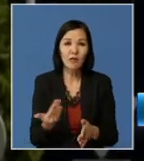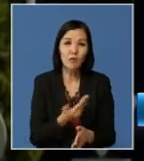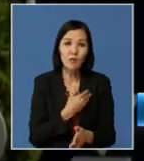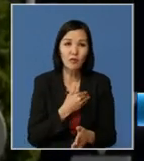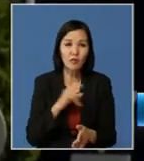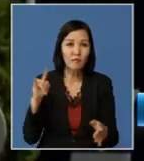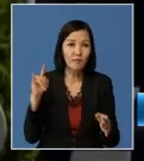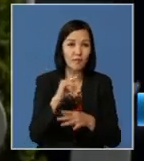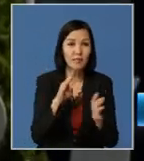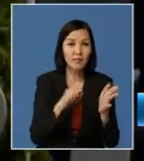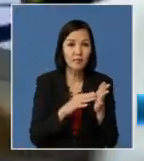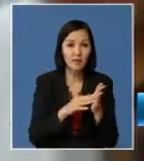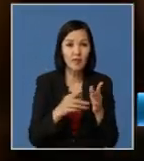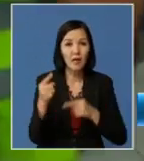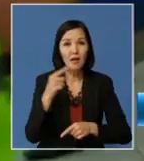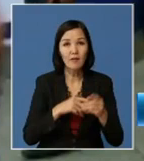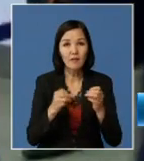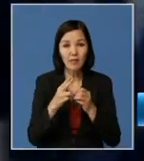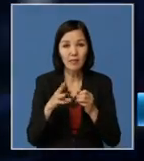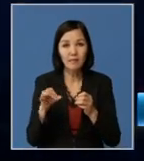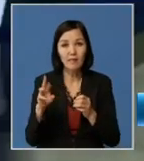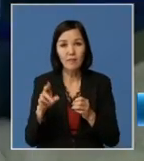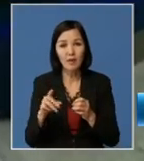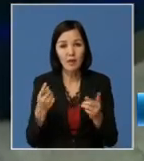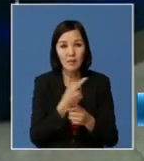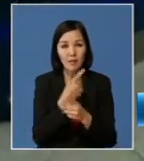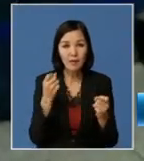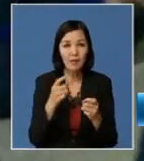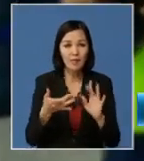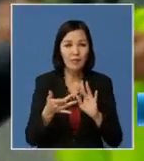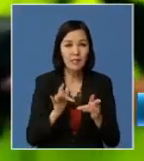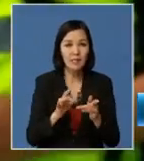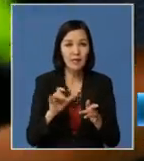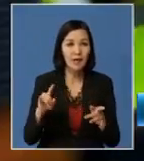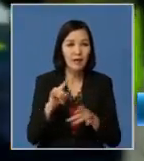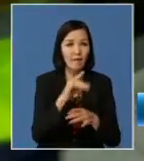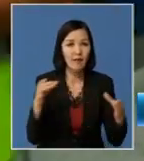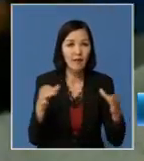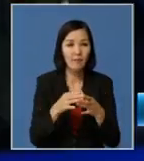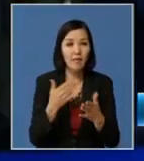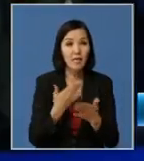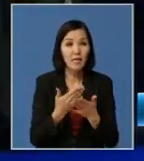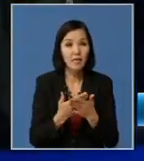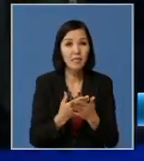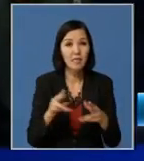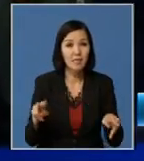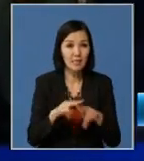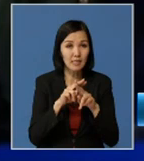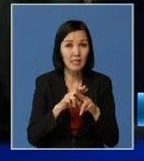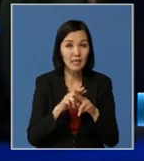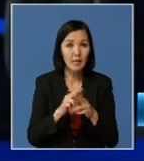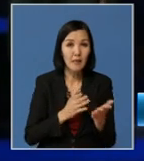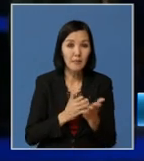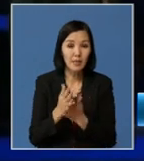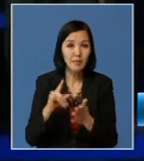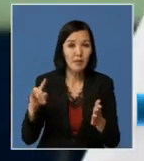вылететь из столицы 9-го, а вернуться 12 мая. Судя по информации на сайтах авиакомпаний, если из Нур-Султана добираться прямыми